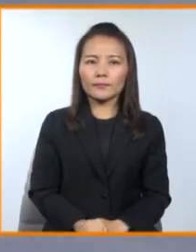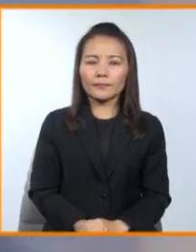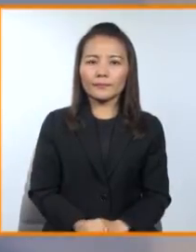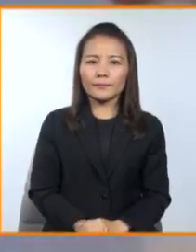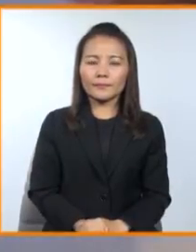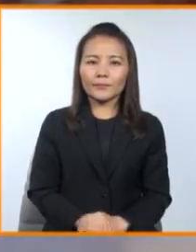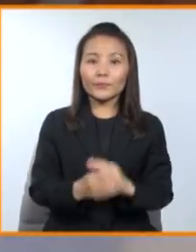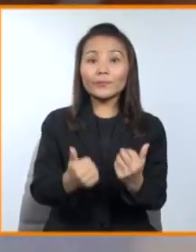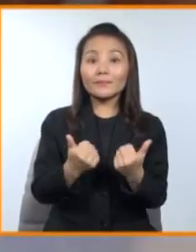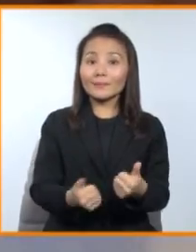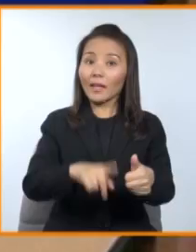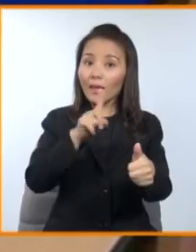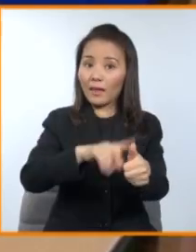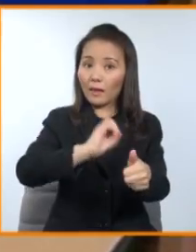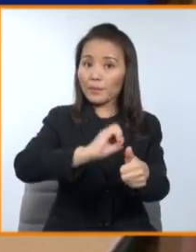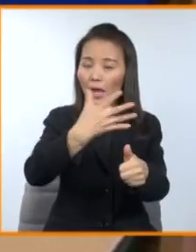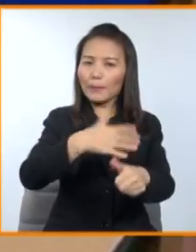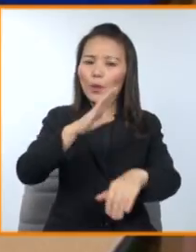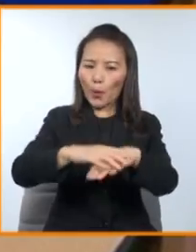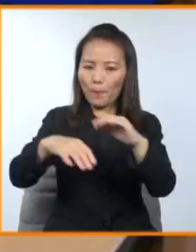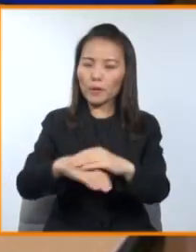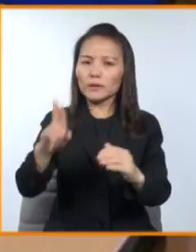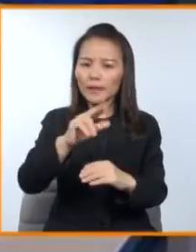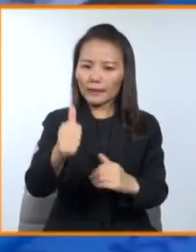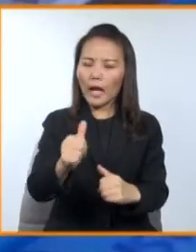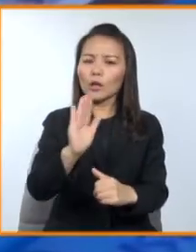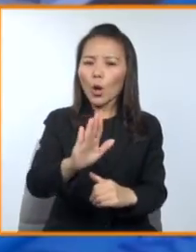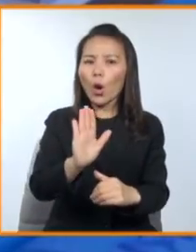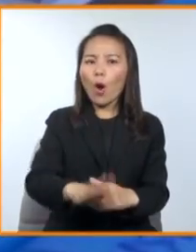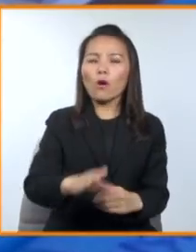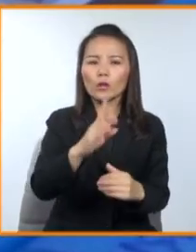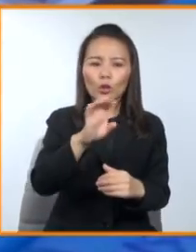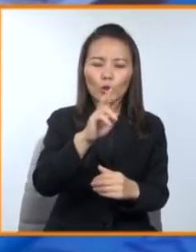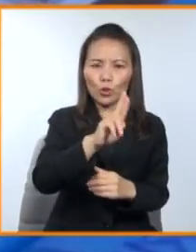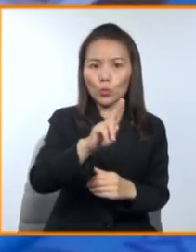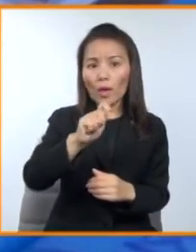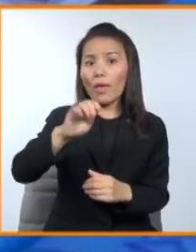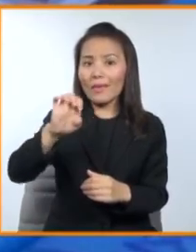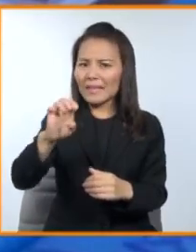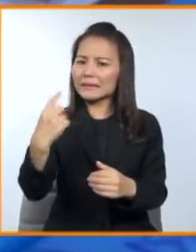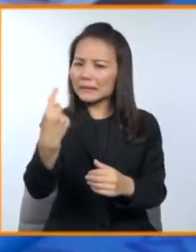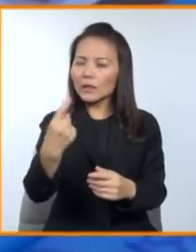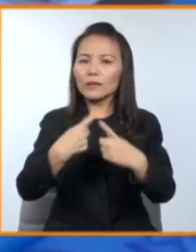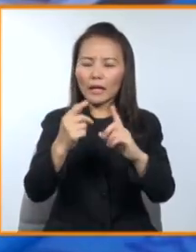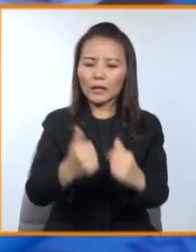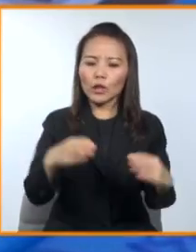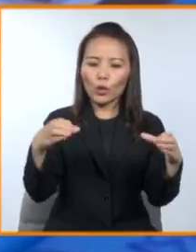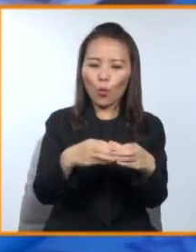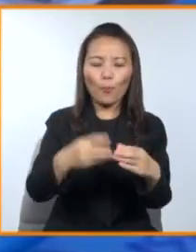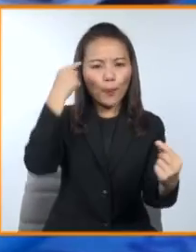โดยขณะนี้แอปพลิเคชันแบบนูยังคงใช้ได้เพียงแค่ในสหรัฐอาหรับเอมิเรตส์เท่านั้นแต่ว่าจุดมุ่งหมายของทีมพัฒน